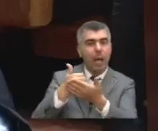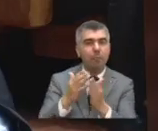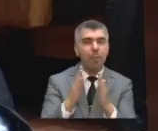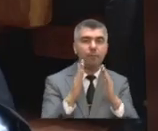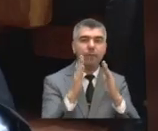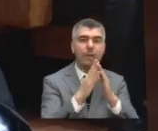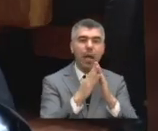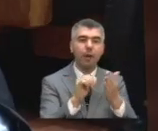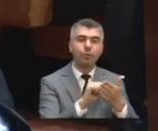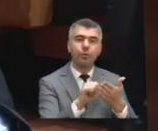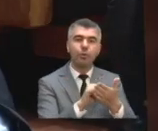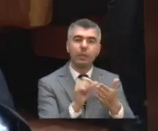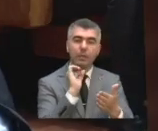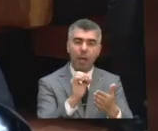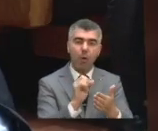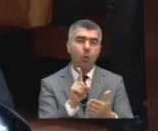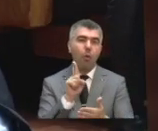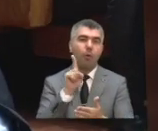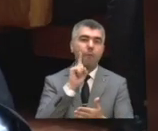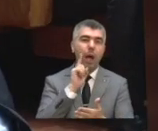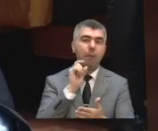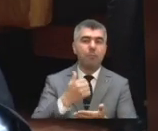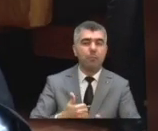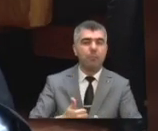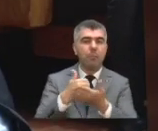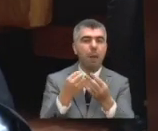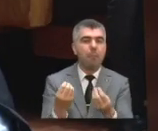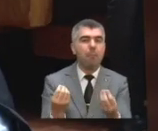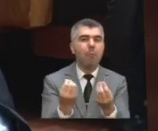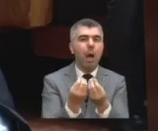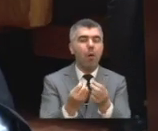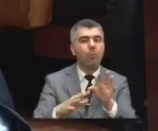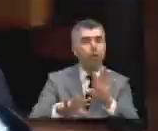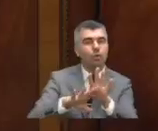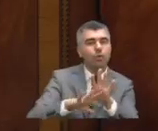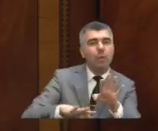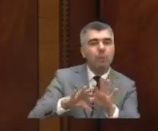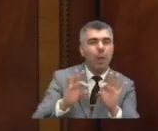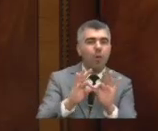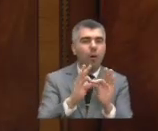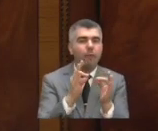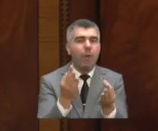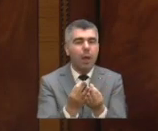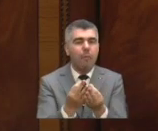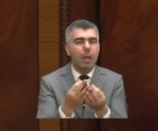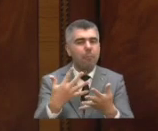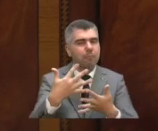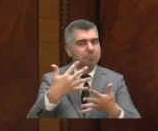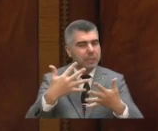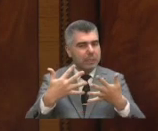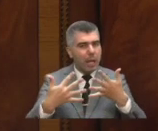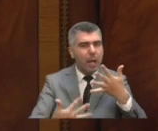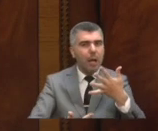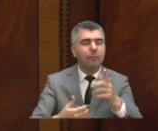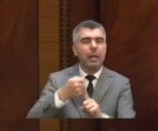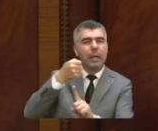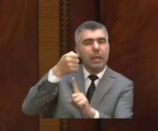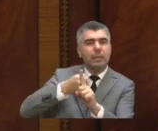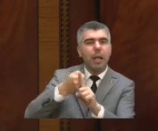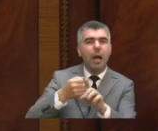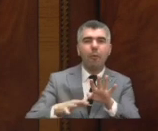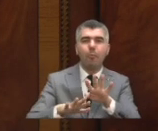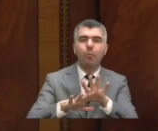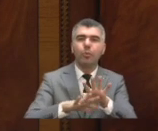بوضعيه المراه وتوطيد الادماج الاجتماعي للاسر وغيرها من الاصلاحات المجتمعيه